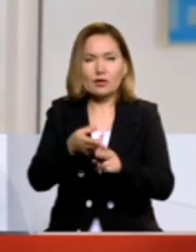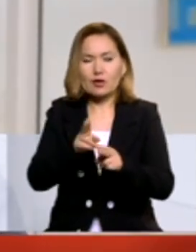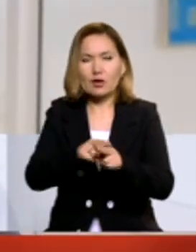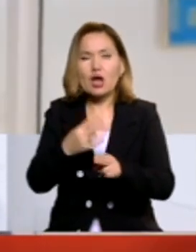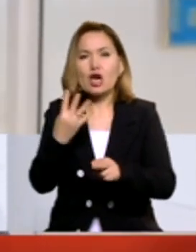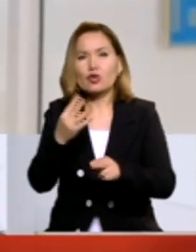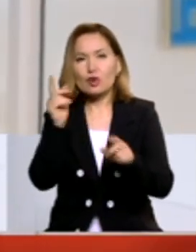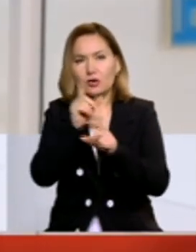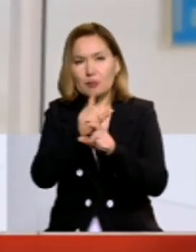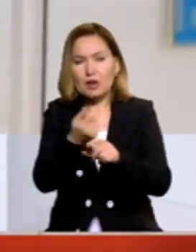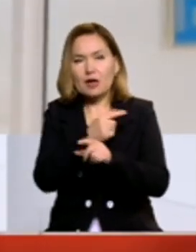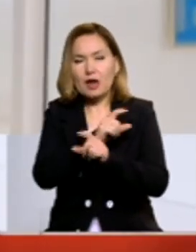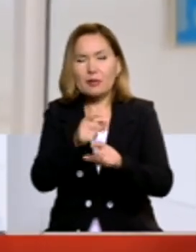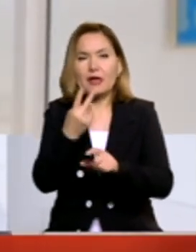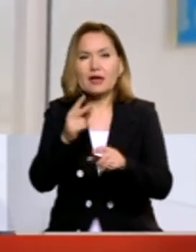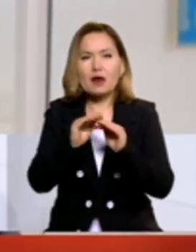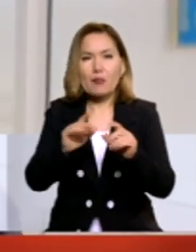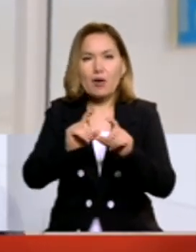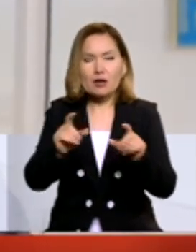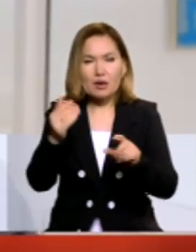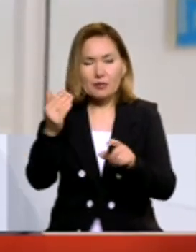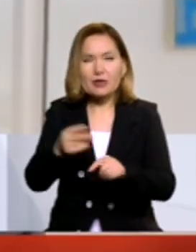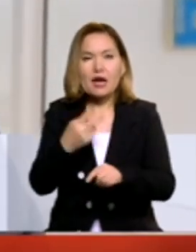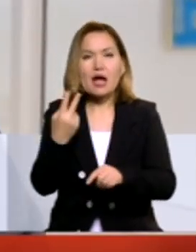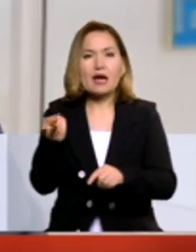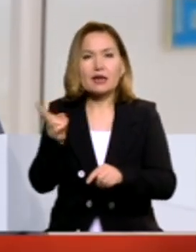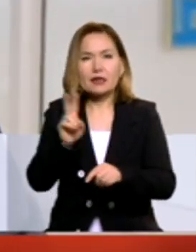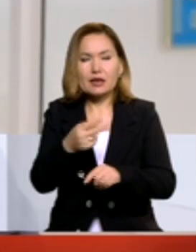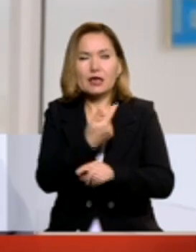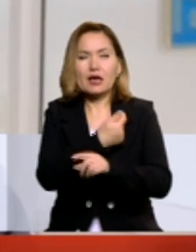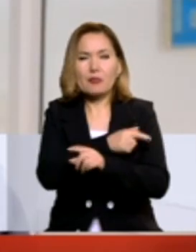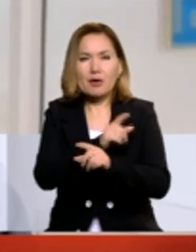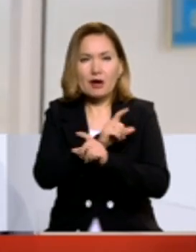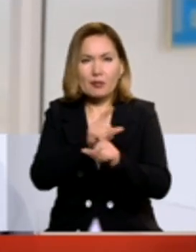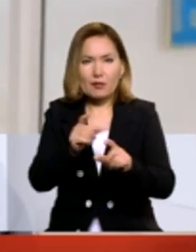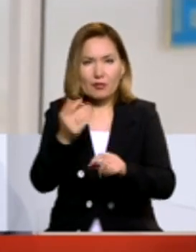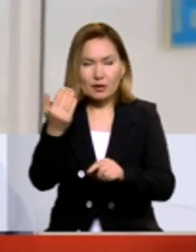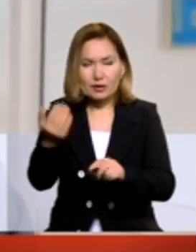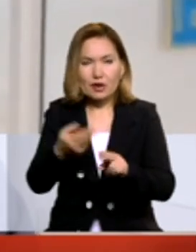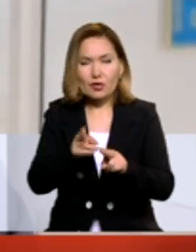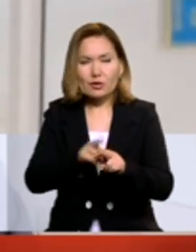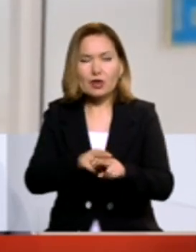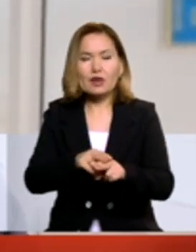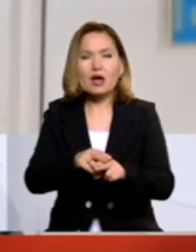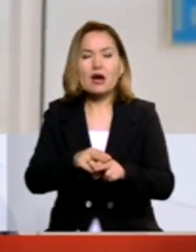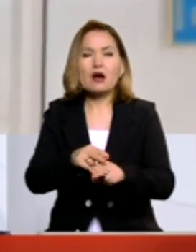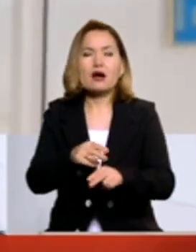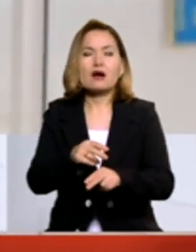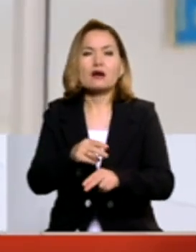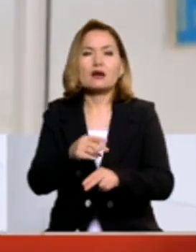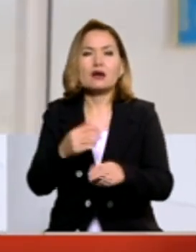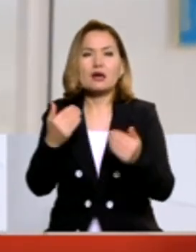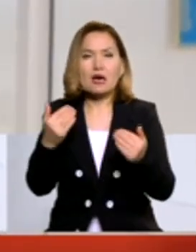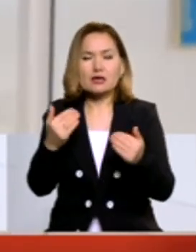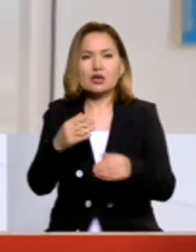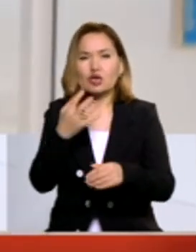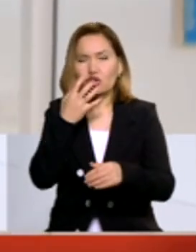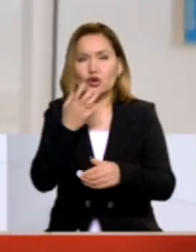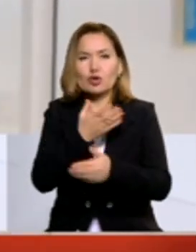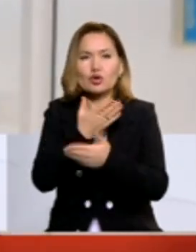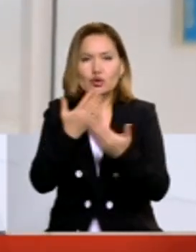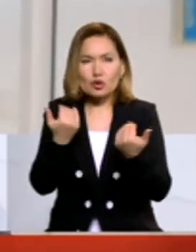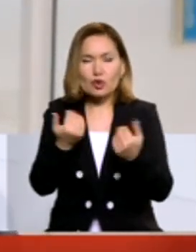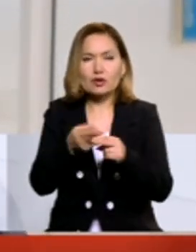4 мектеп, 2 балабақша, 2 медицина ғимараты, денсаулық сақтау ғимараты